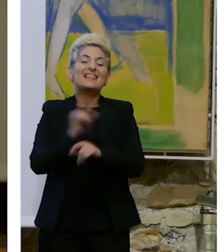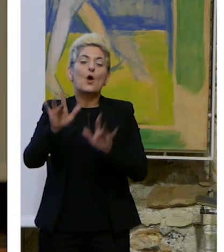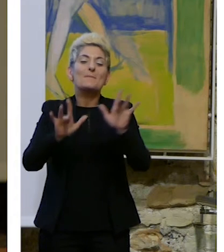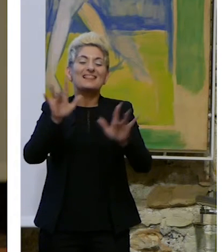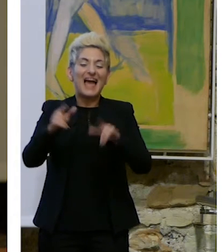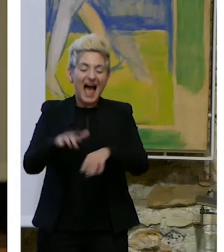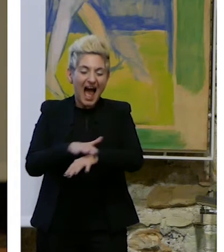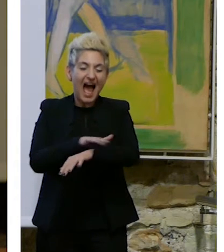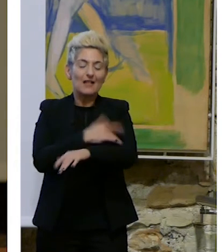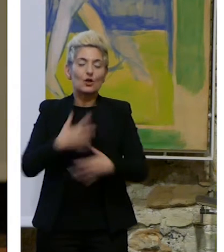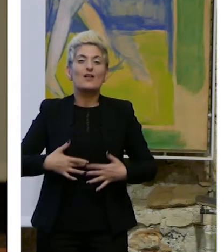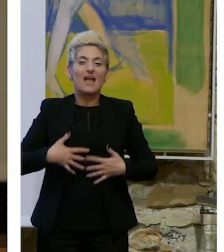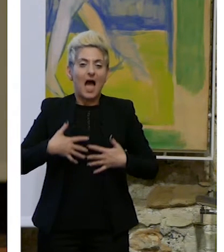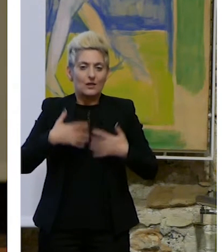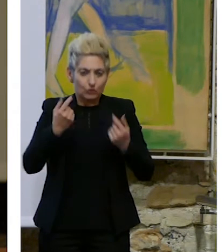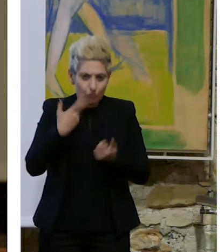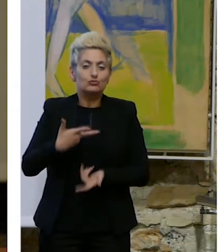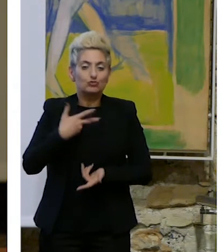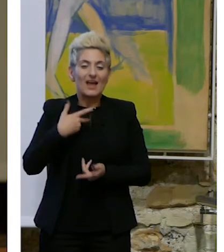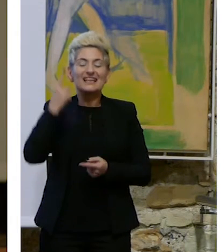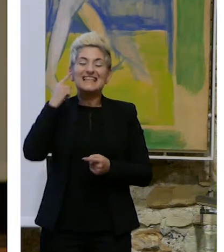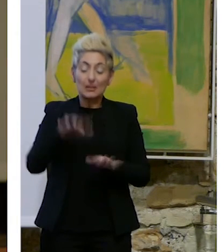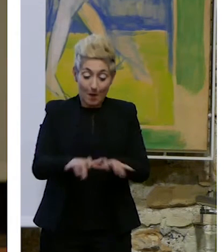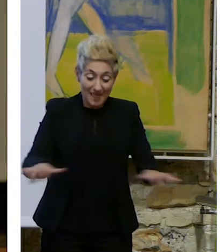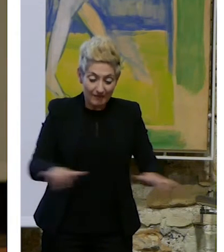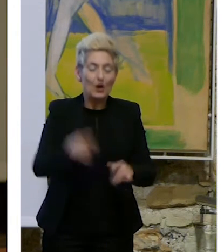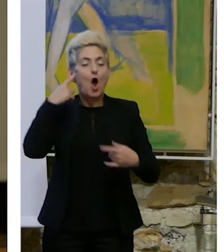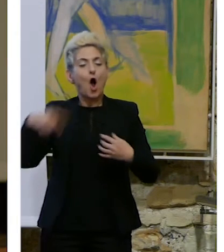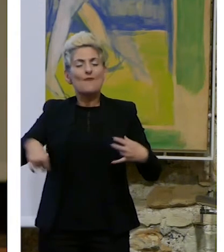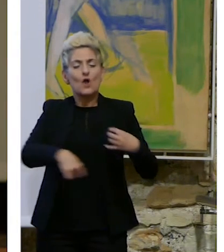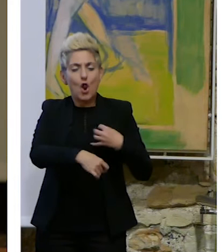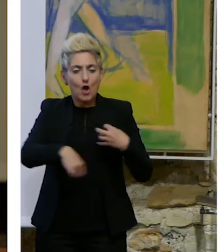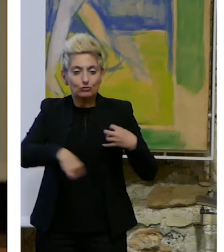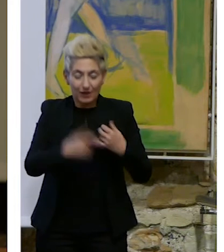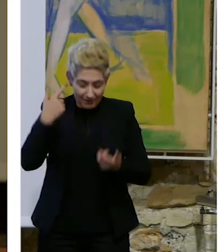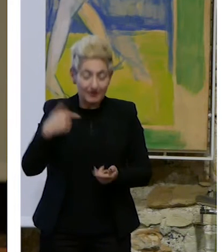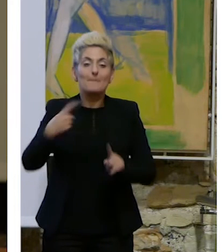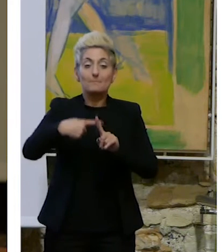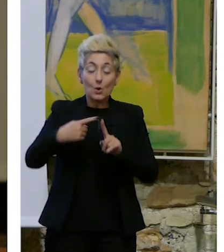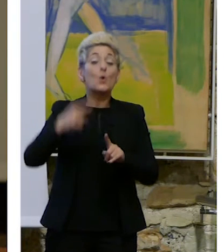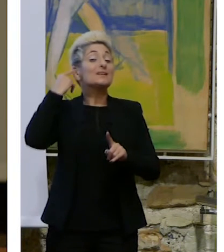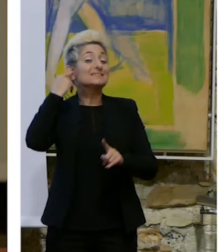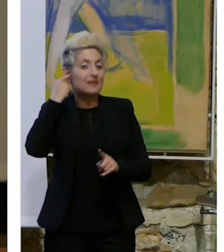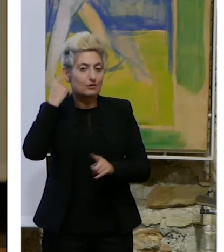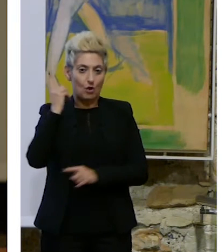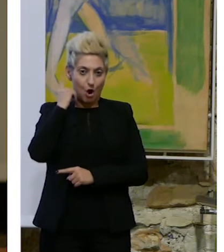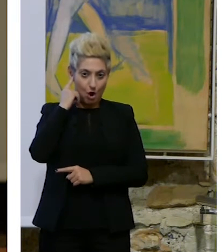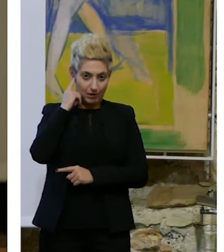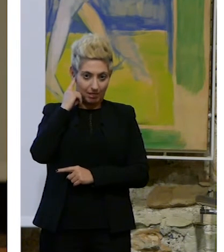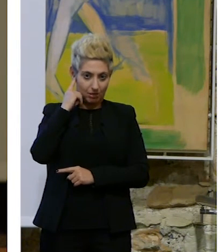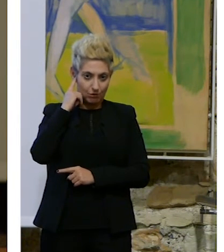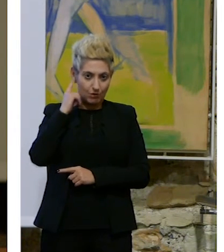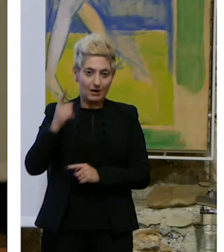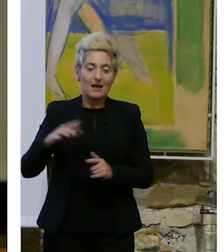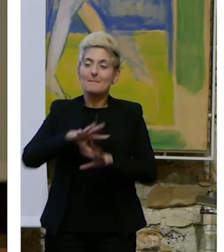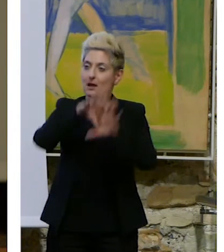verità. Sento il pianoforte, sento il violoncello che suona e poi lo sento con l'orecchio e tutto insieme mi fa percepire che